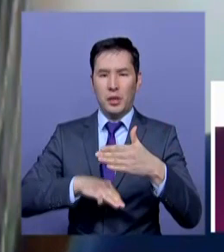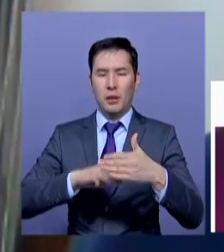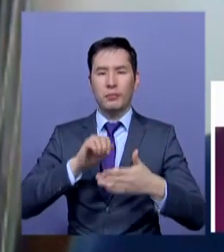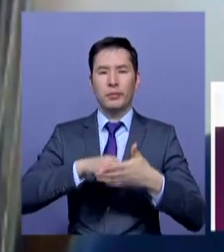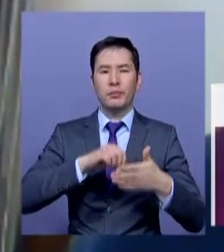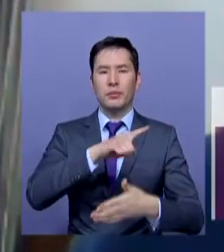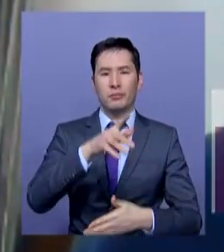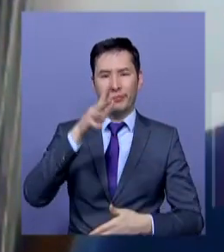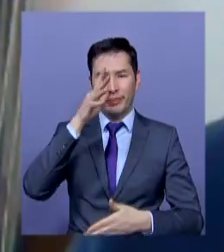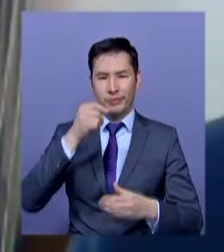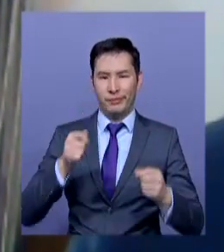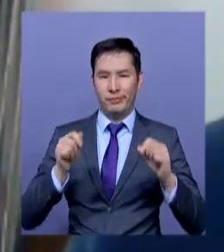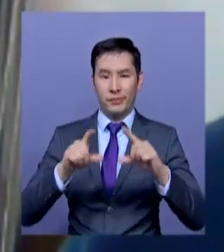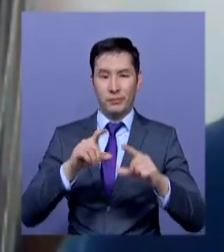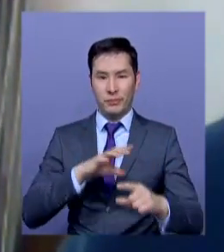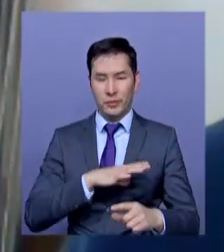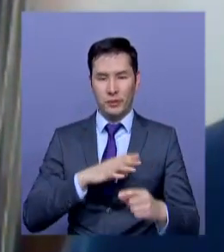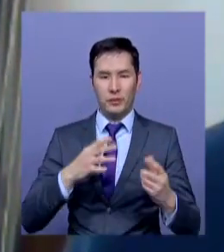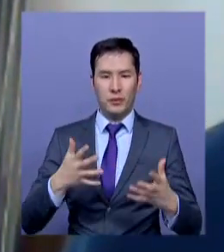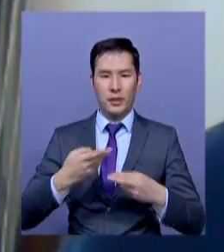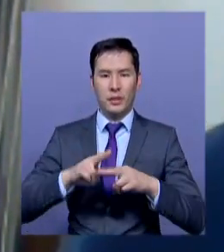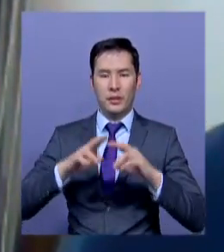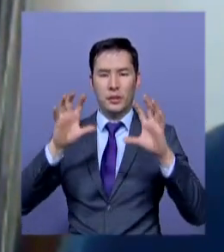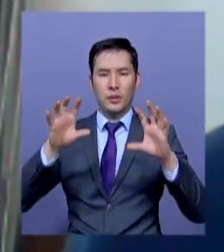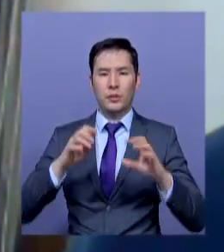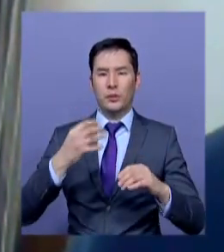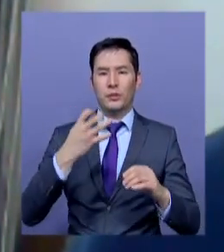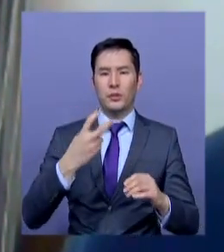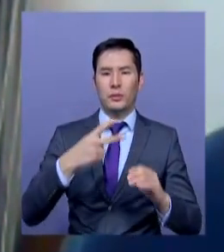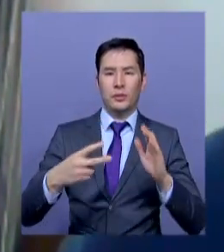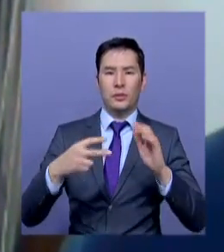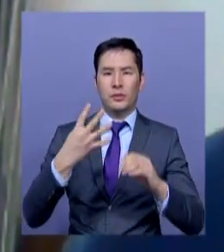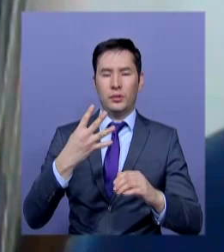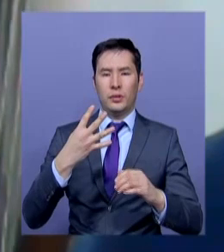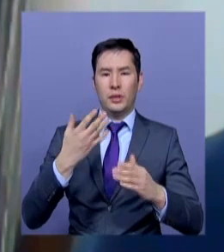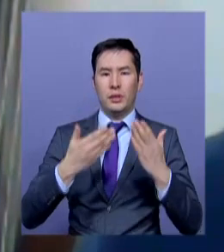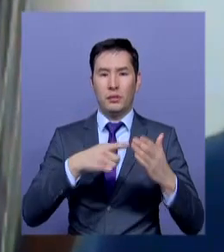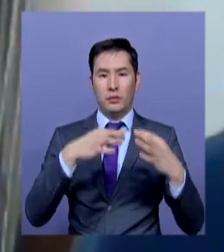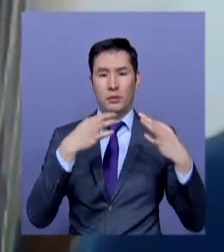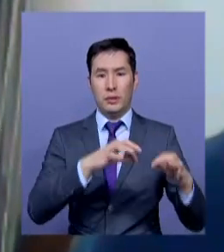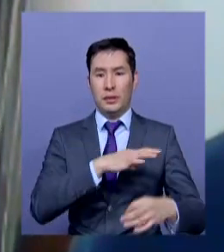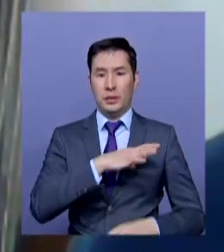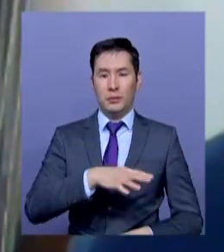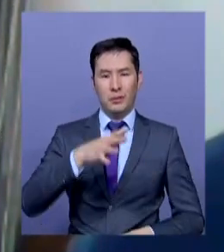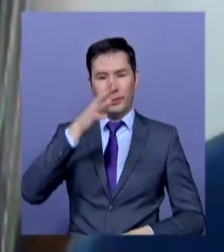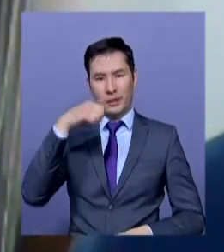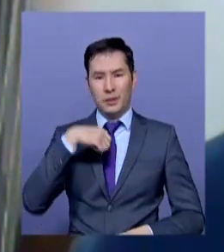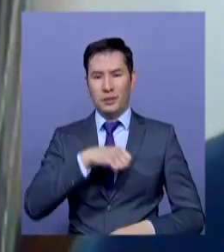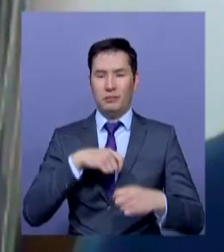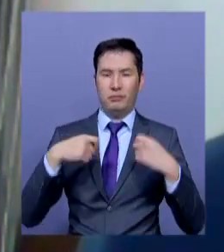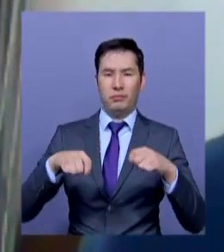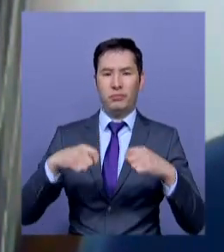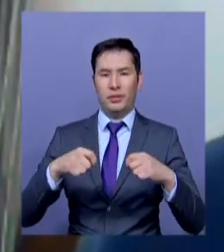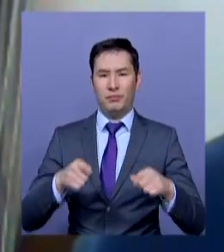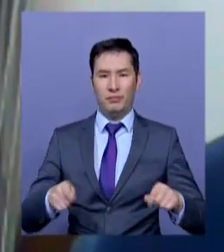көтерген үшін жауапкершілікке тартылды. Әкімшілік кодекстің 424-ші бабы бойынша рұқсаты жоқ бола тұра, заңсыз фармацевтикалық